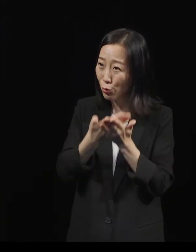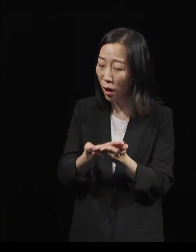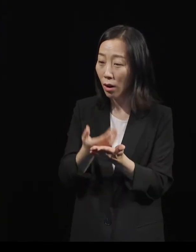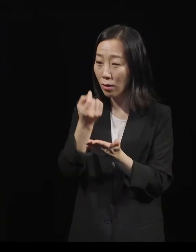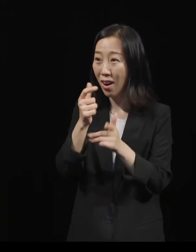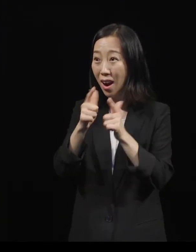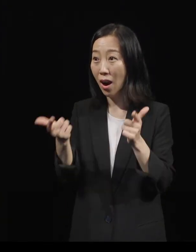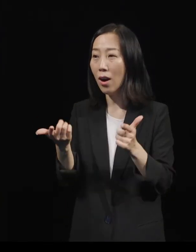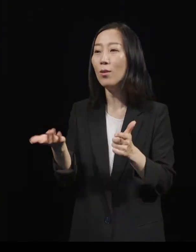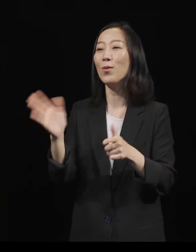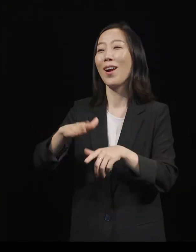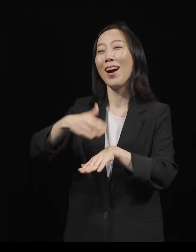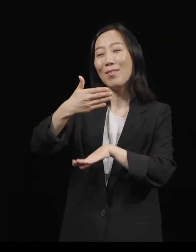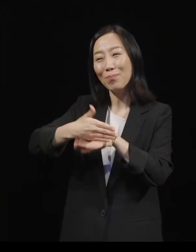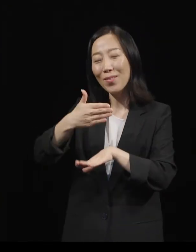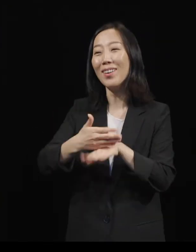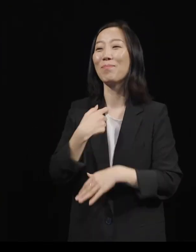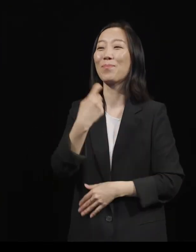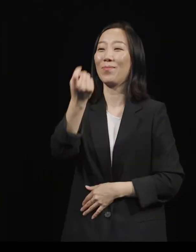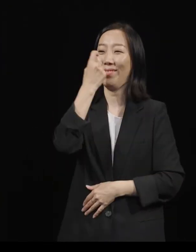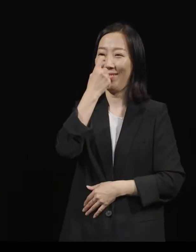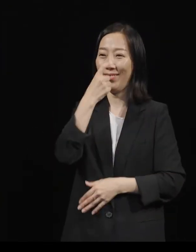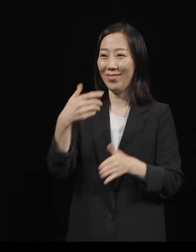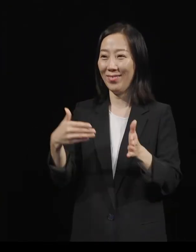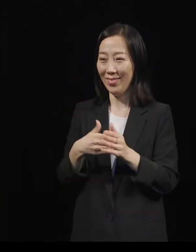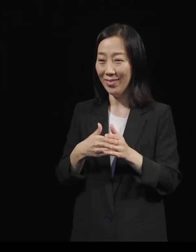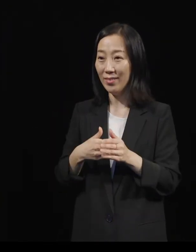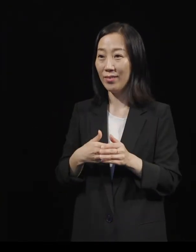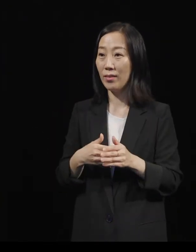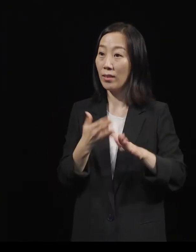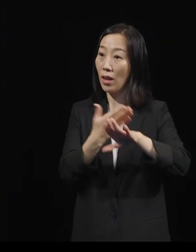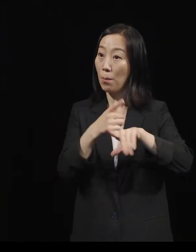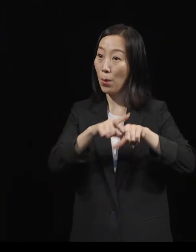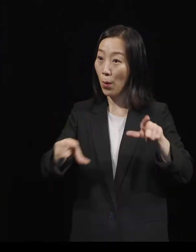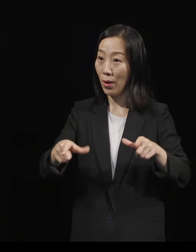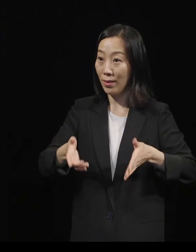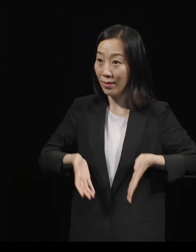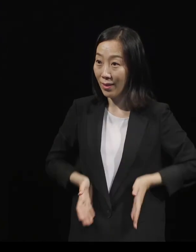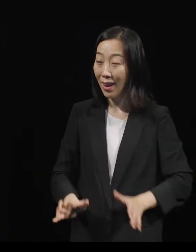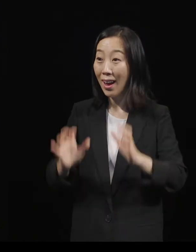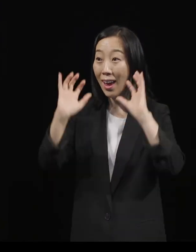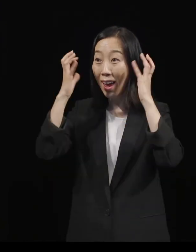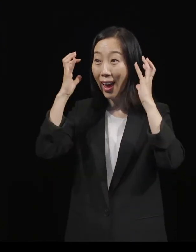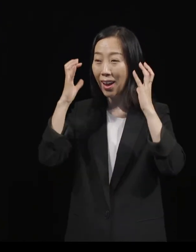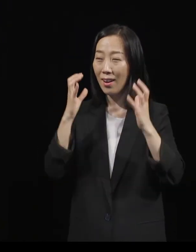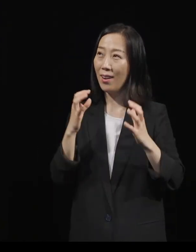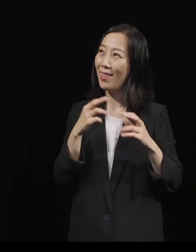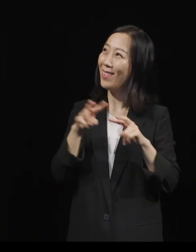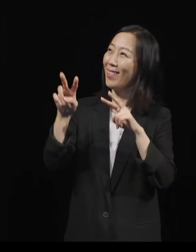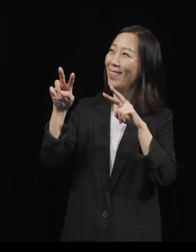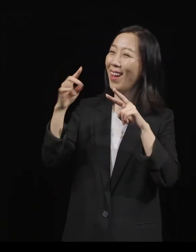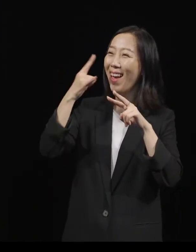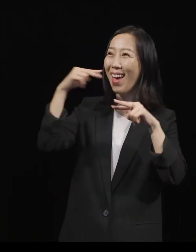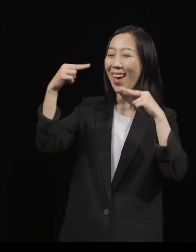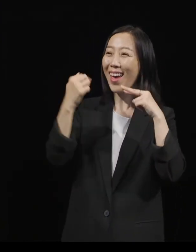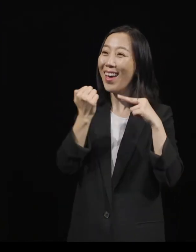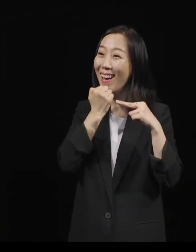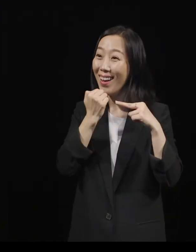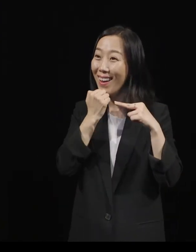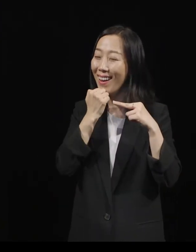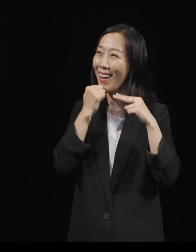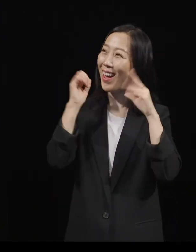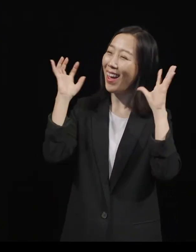감사함을 배웠습니다. 남들은 아이가 태어나면 엄마를 보고 웃어주고 옹알옹알 얘기도